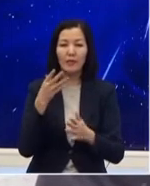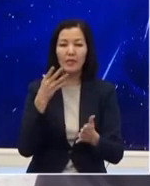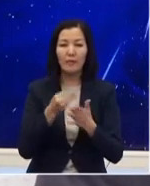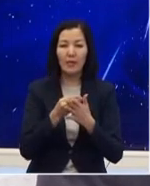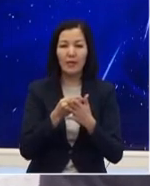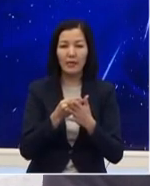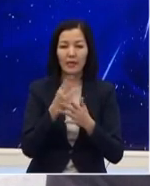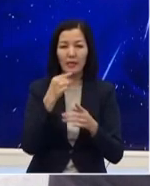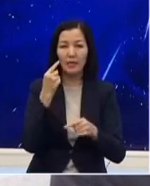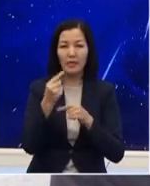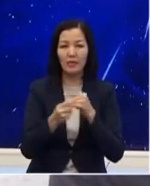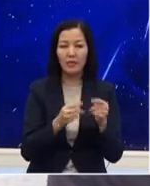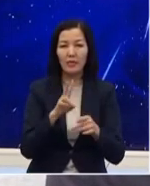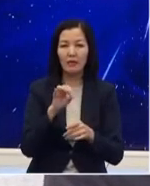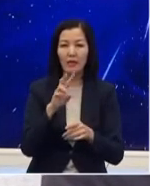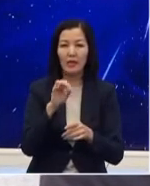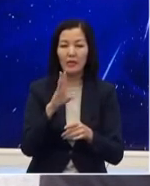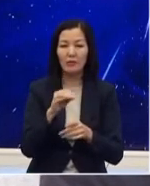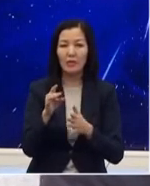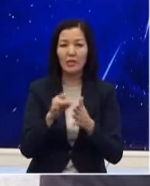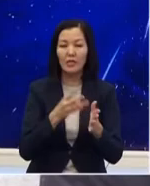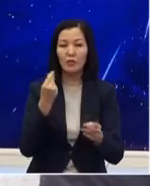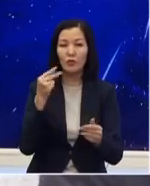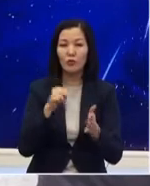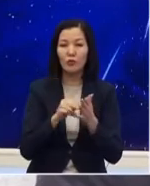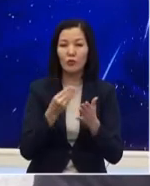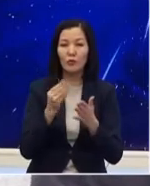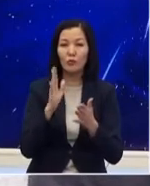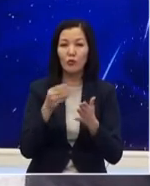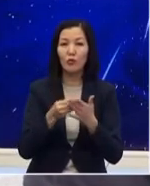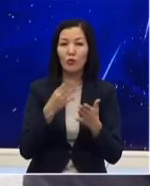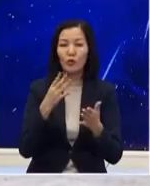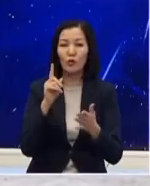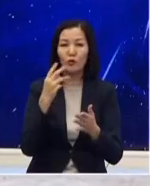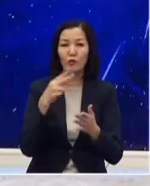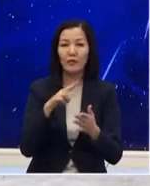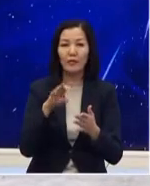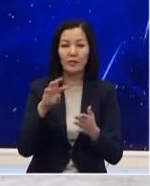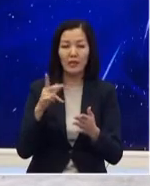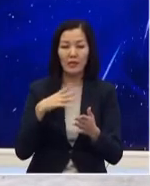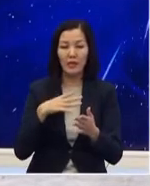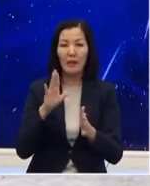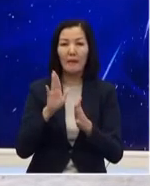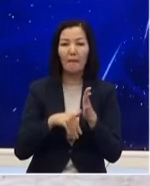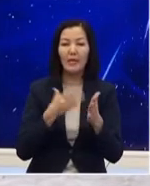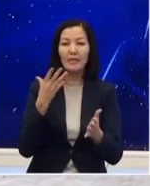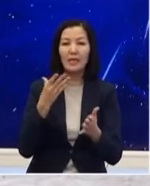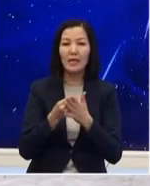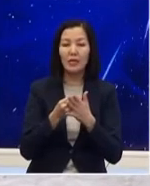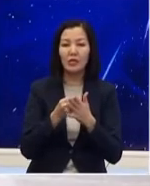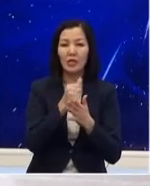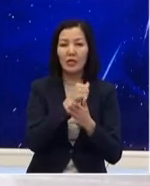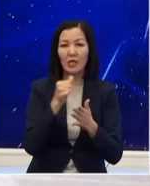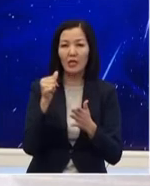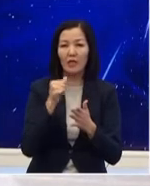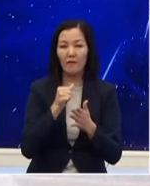арсенале и традиционный метод – наличными. Только стоимость оплаты таким способом обойдется дороже. Безналичный расчет исключит теневой оборот,